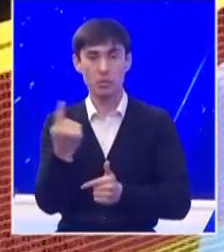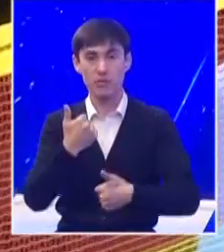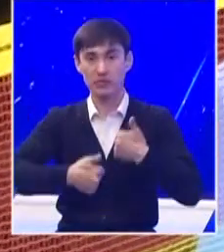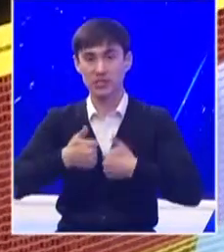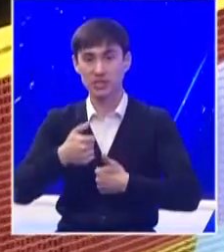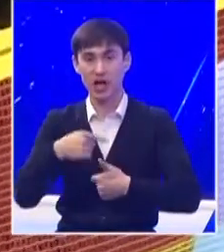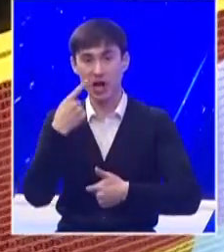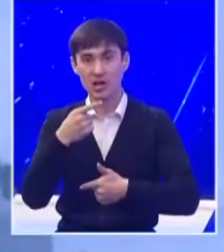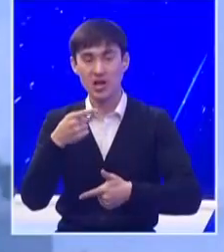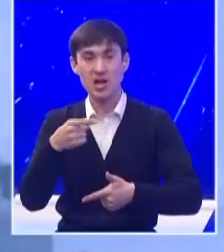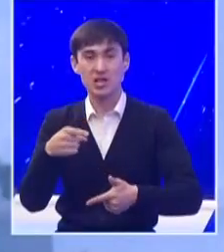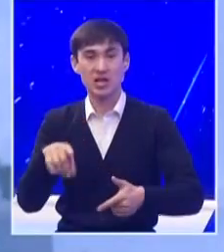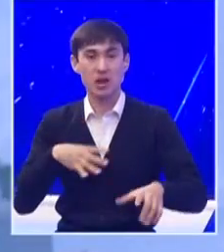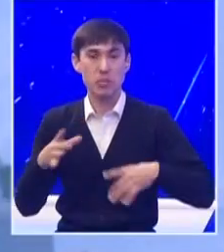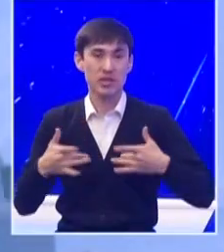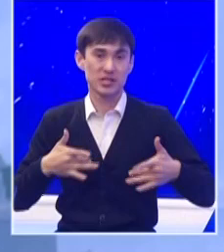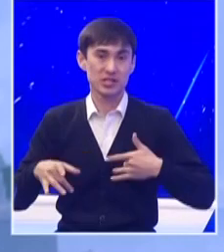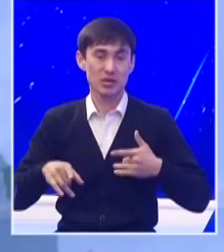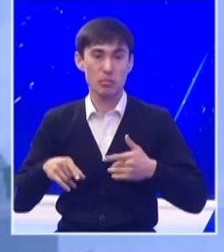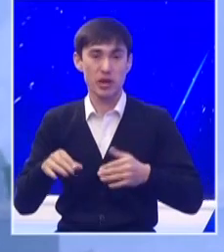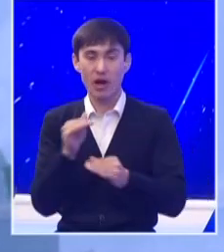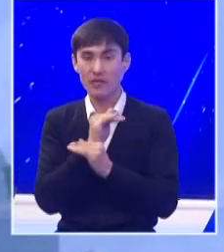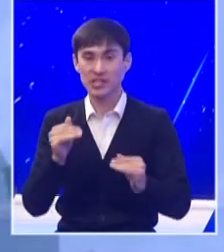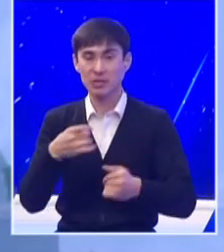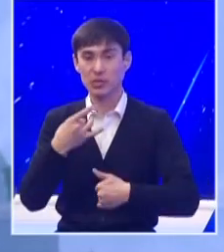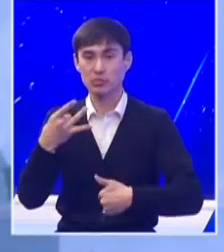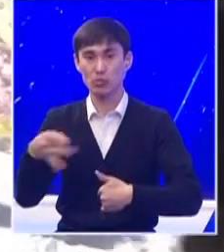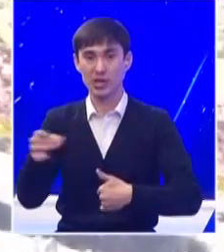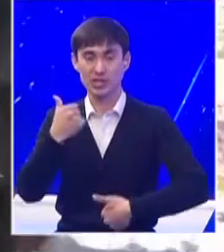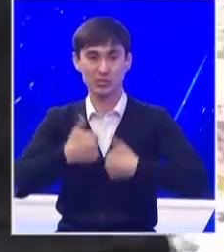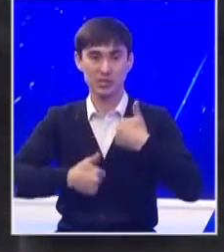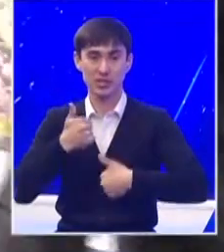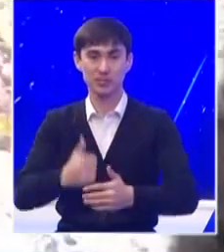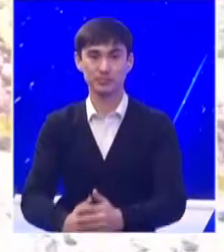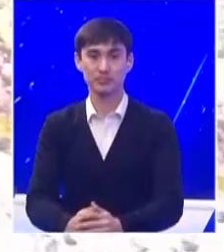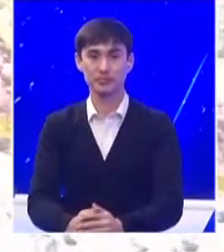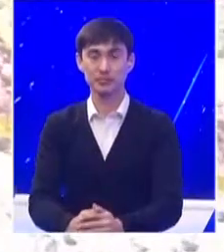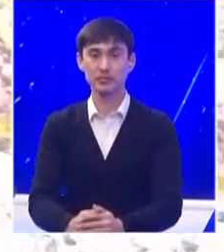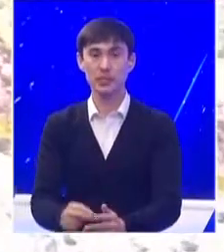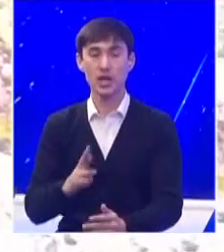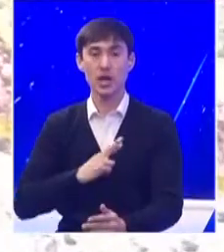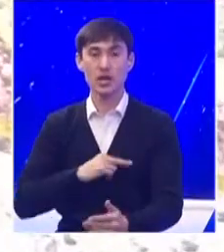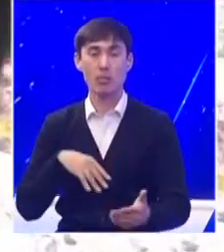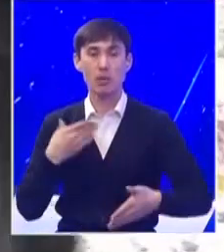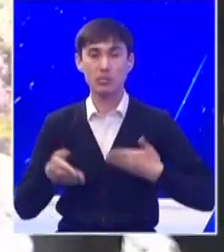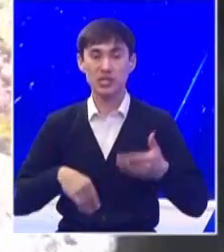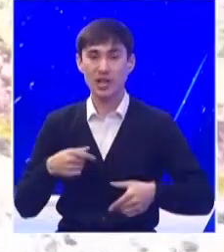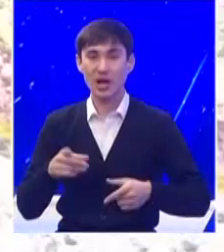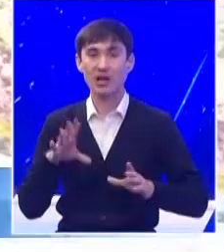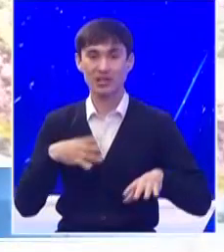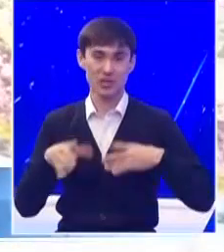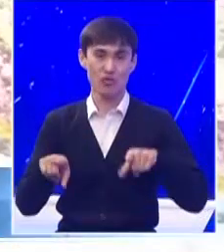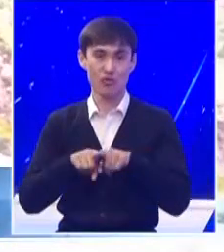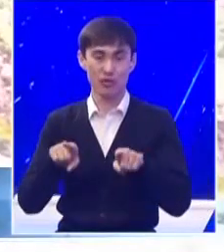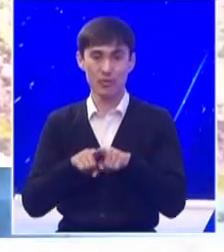она расценивает как генеральную репетицию перед официальным республиканским стартом. Я пробежала как тренировку, так как здесь я бы не сказала,